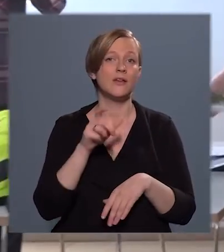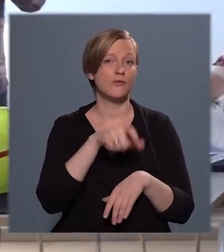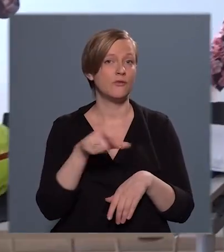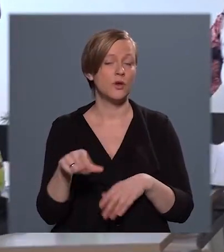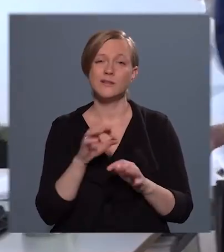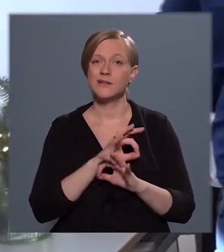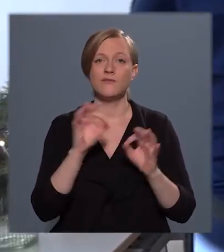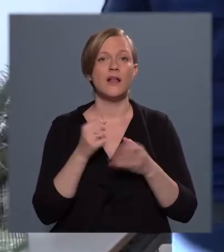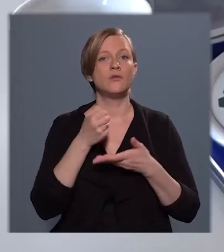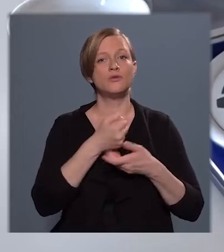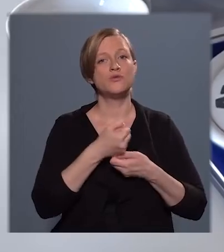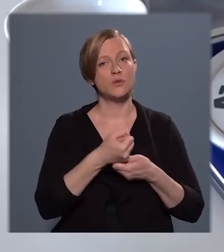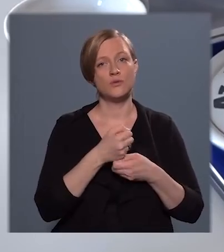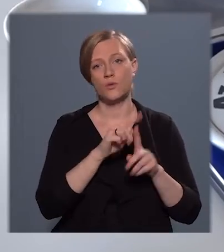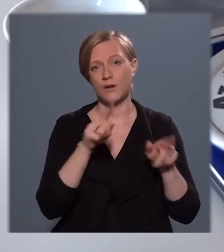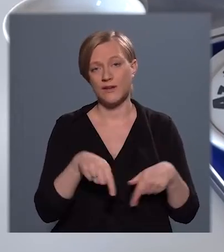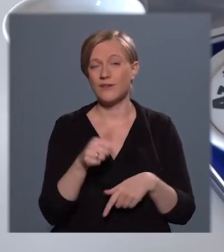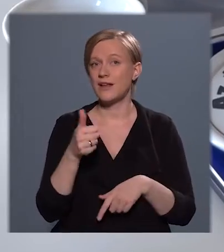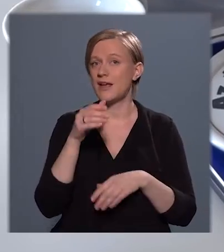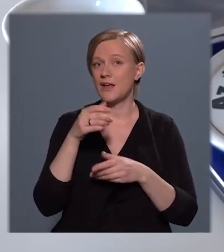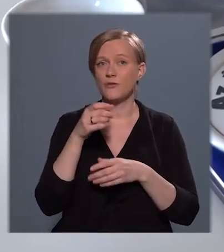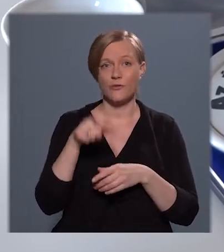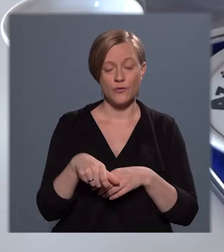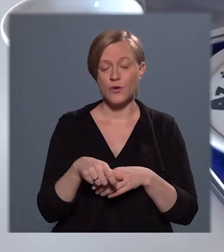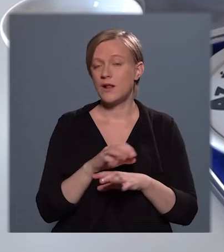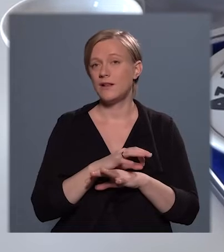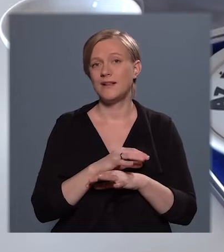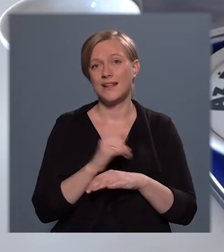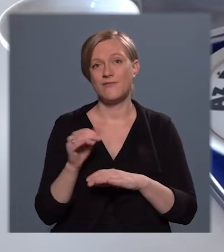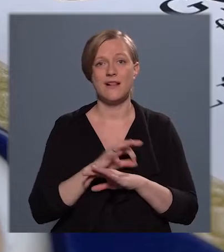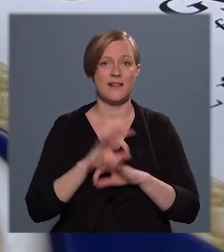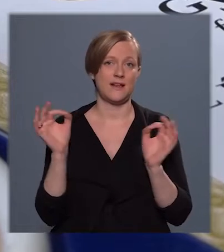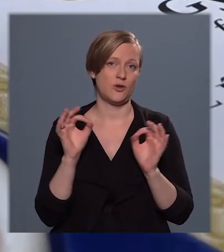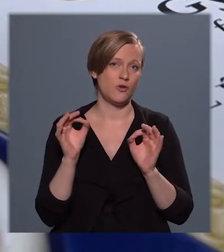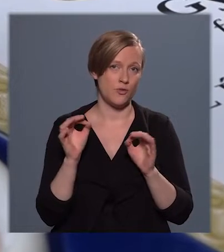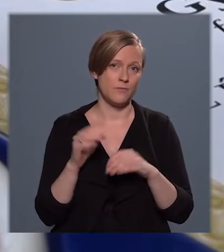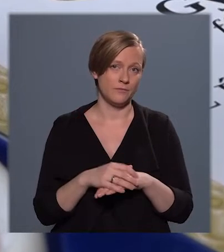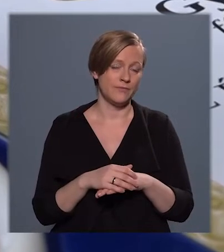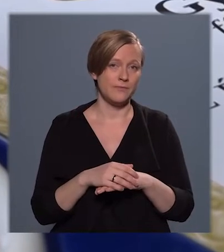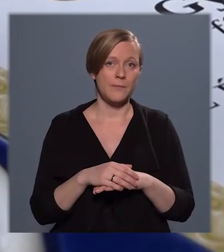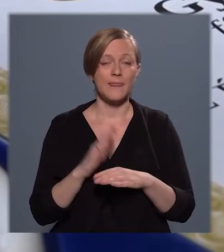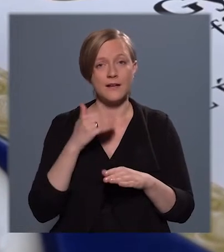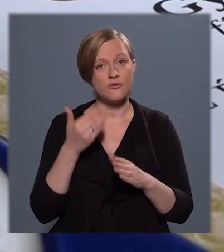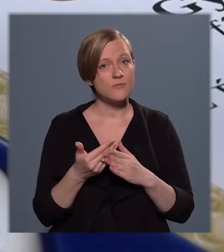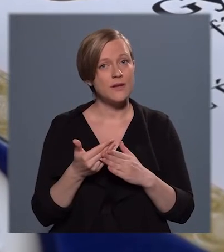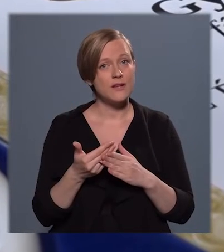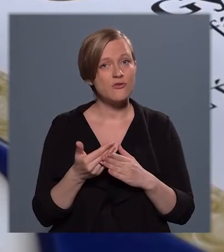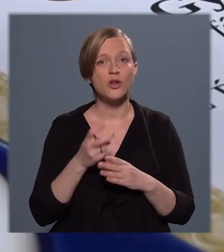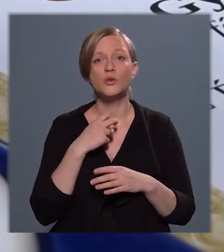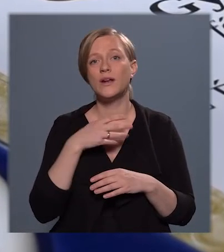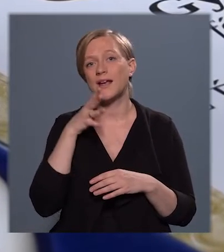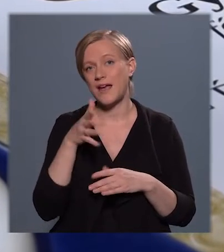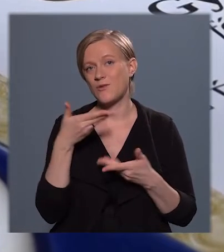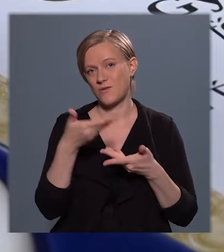kiváló tűzoltó oklevelet, illetve 1 fő az év legjobb tűzoltó díját érdemelte ki. Az év tűzoltója elismerést Gyüre Károly